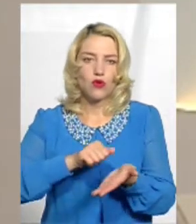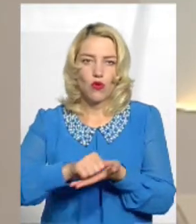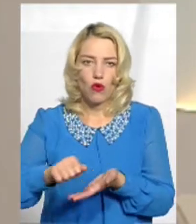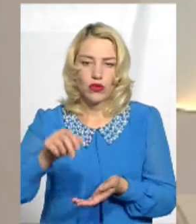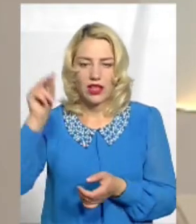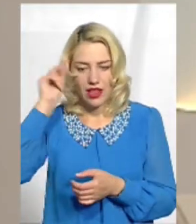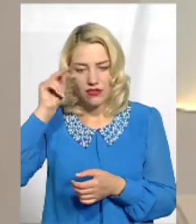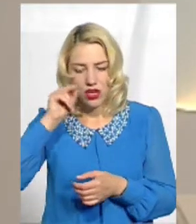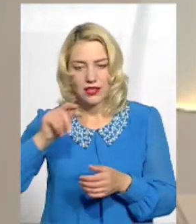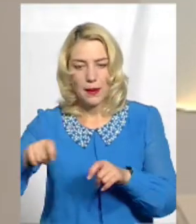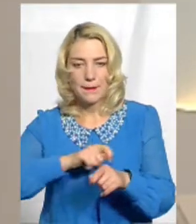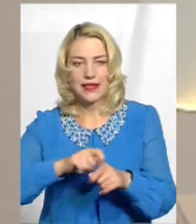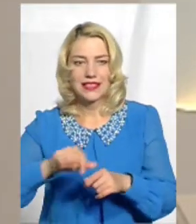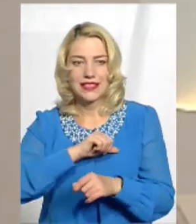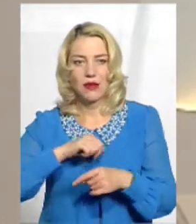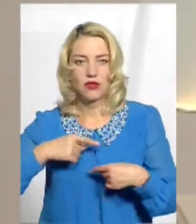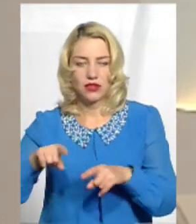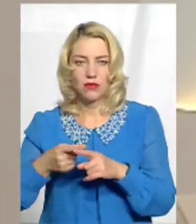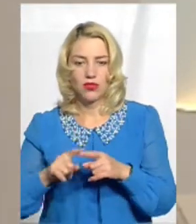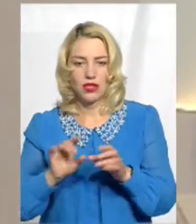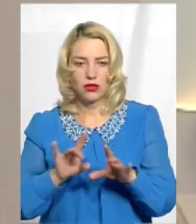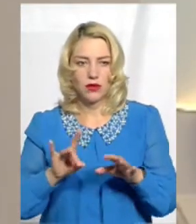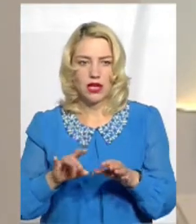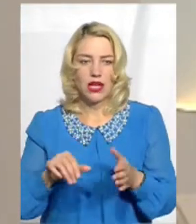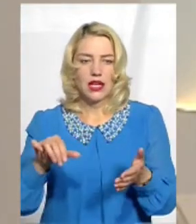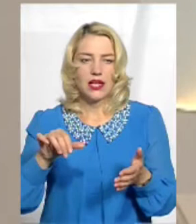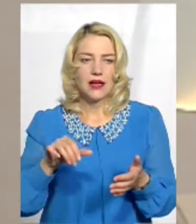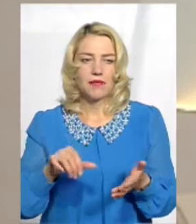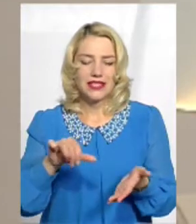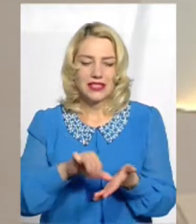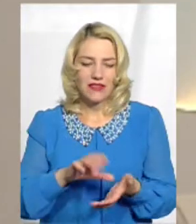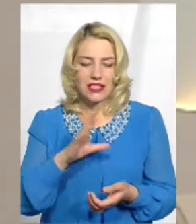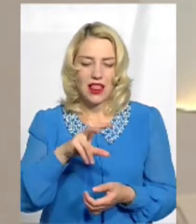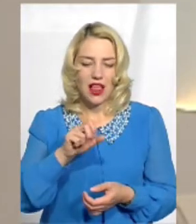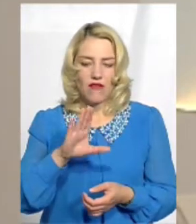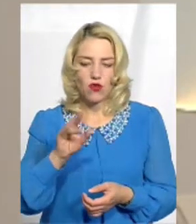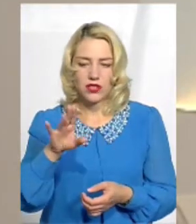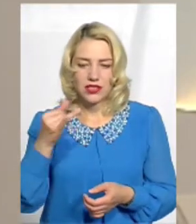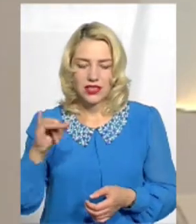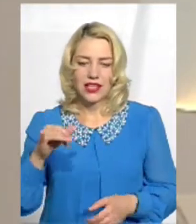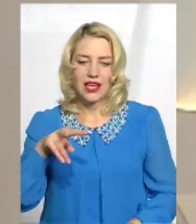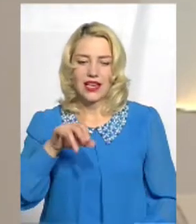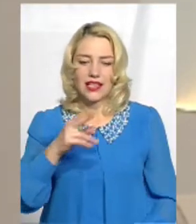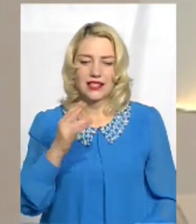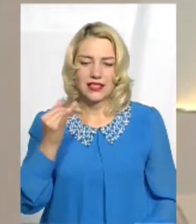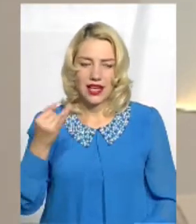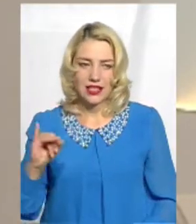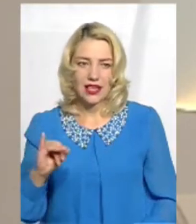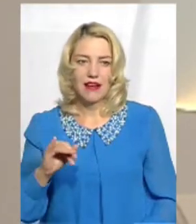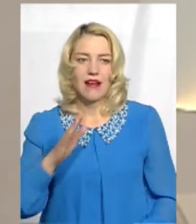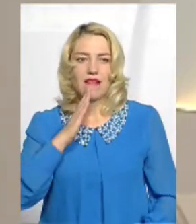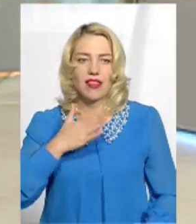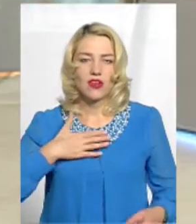матеріали самостійно. Про це розповіла представниця Слободського ліцею міністра освіти у нашому ефірі, тоді,